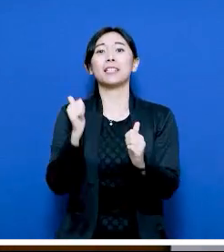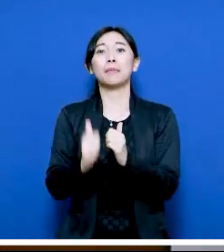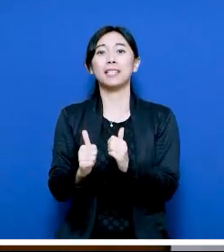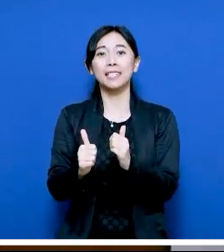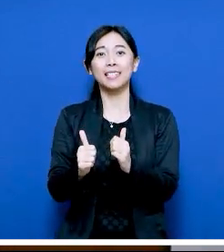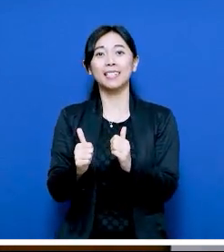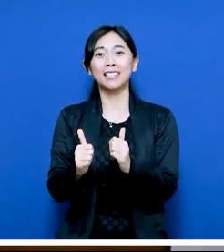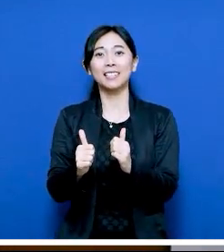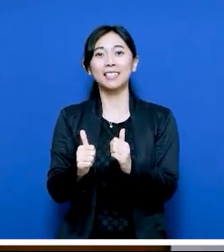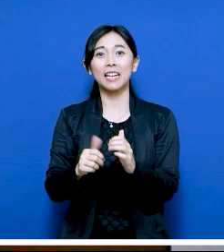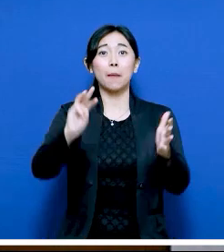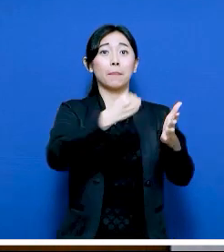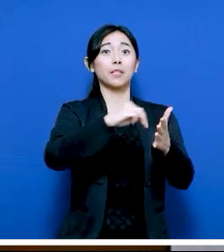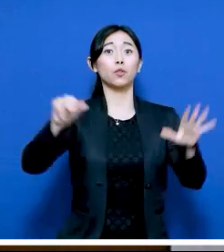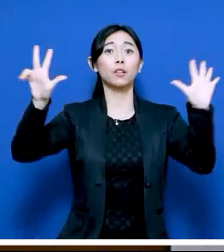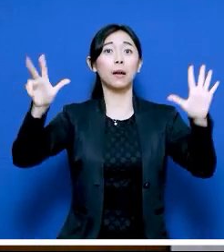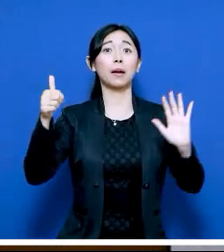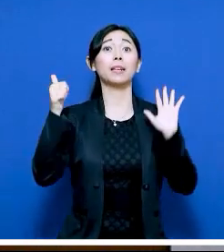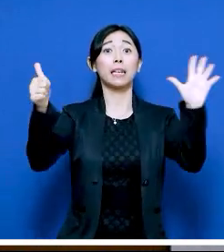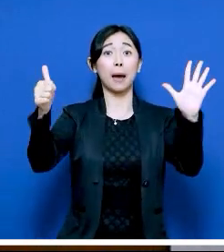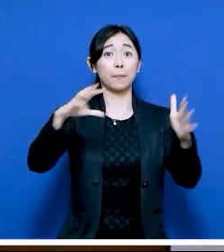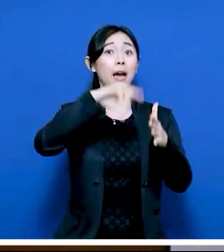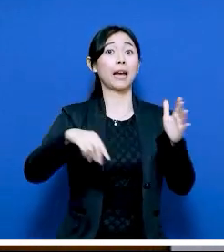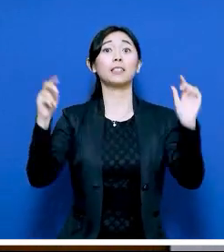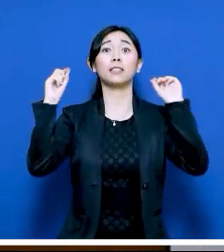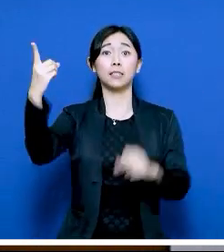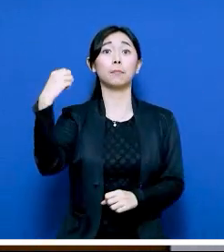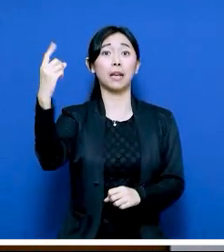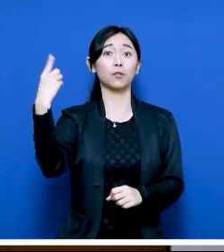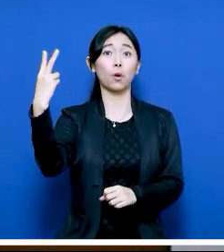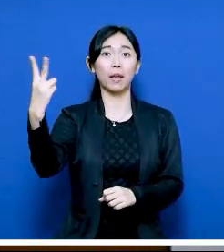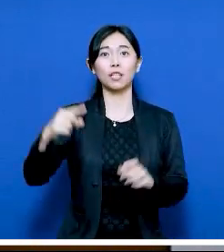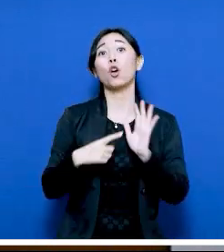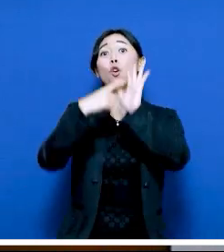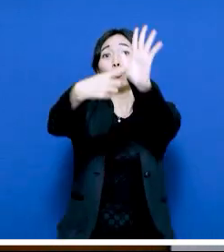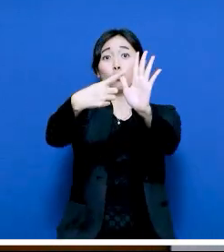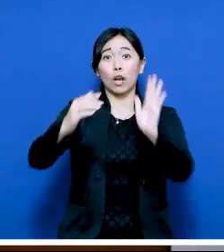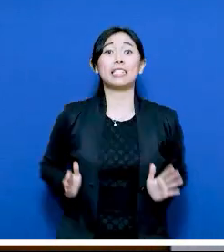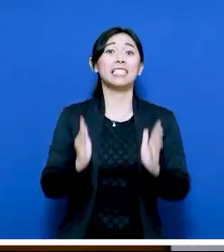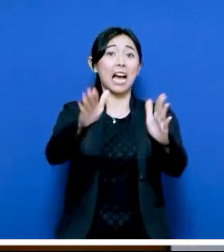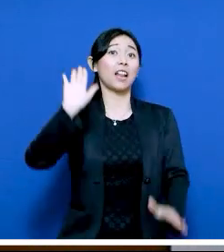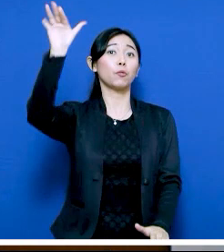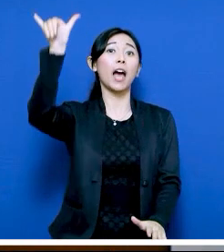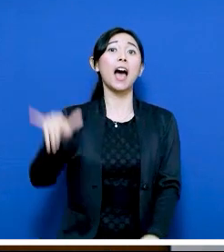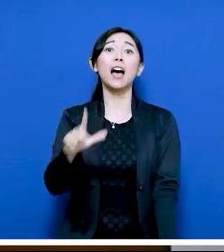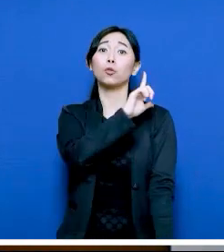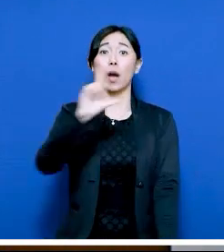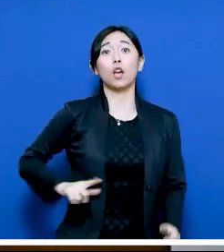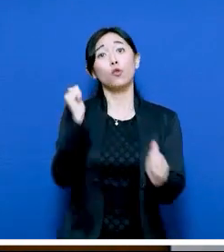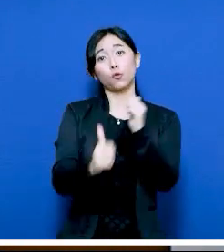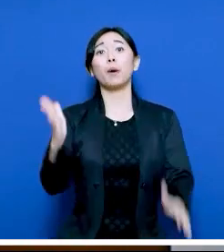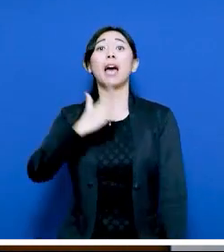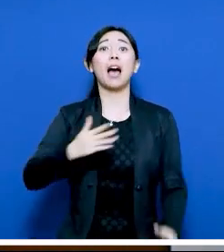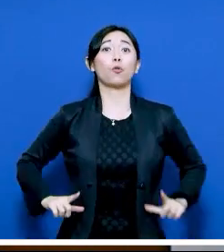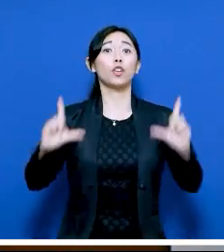masing-masing. Mazmur 86 ayat 11-12 menyatakan, "Tunjukkanlah kepadaku jalanmu ya Tuhan, supaya aku